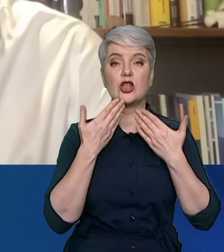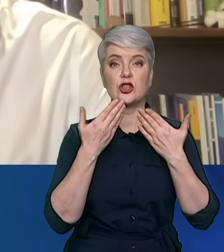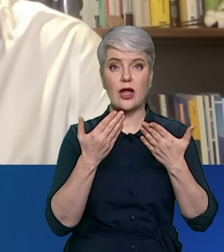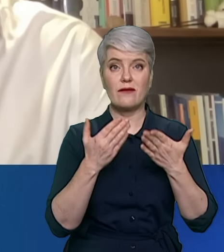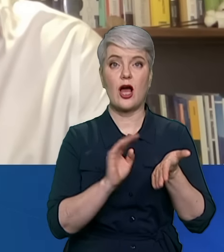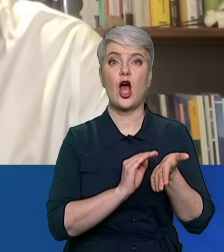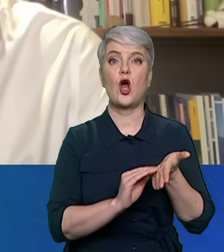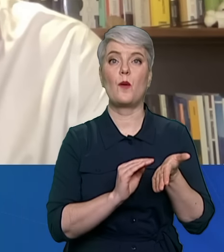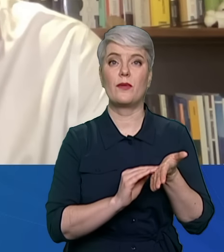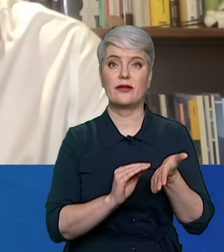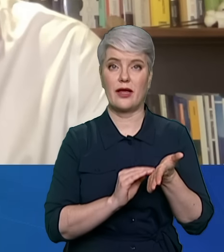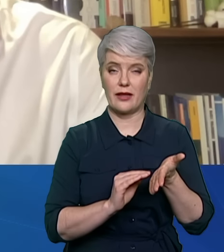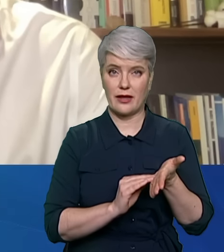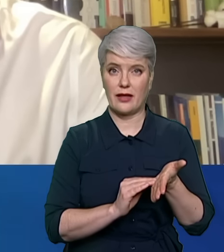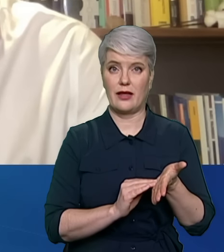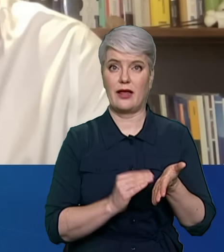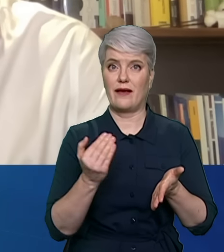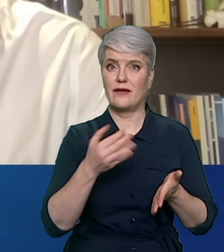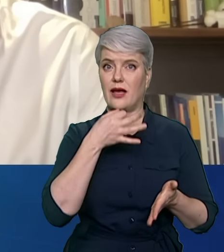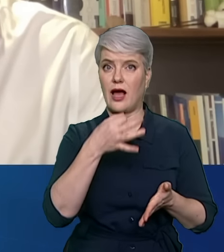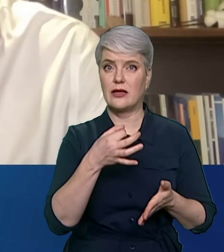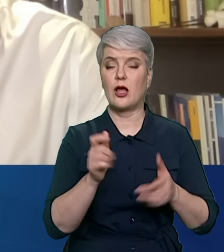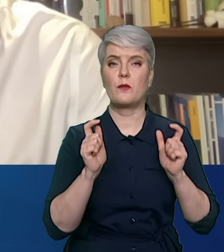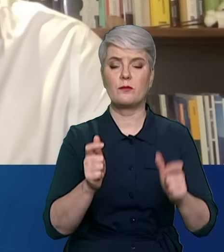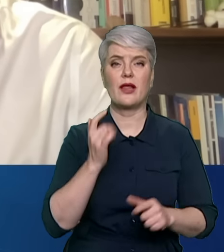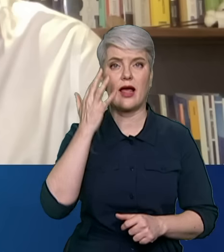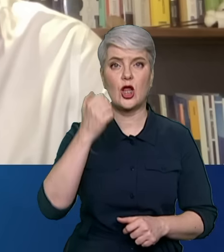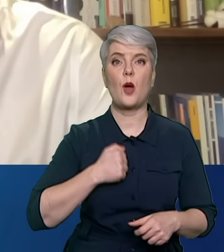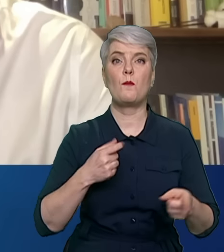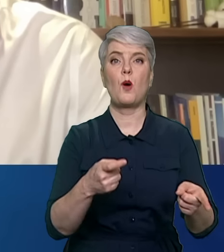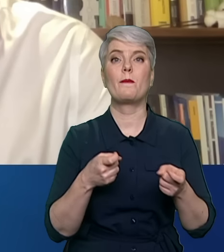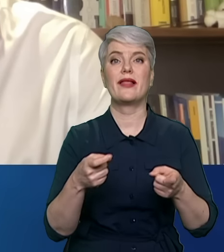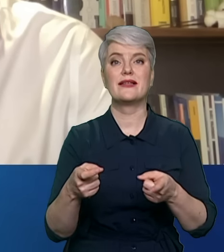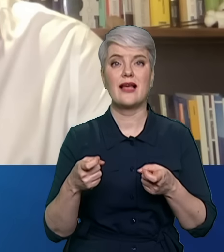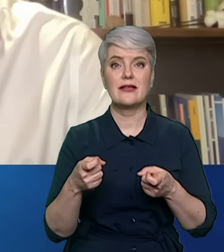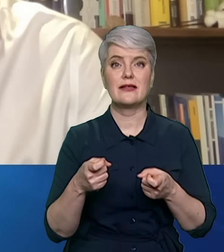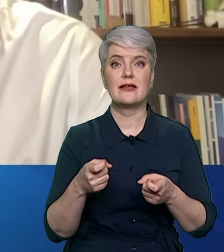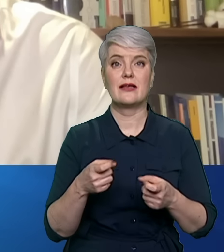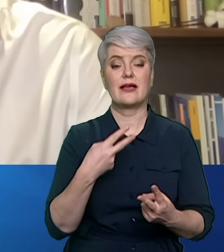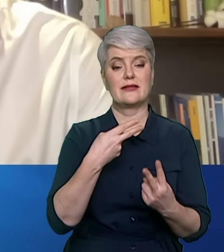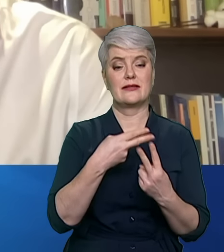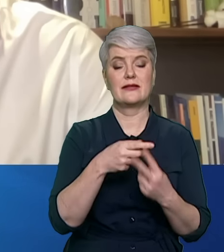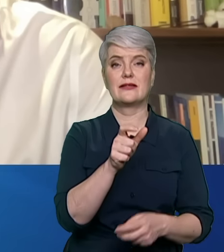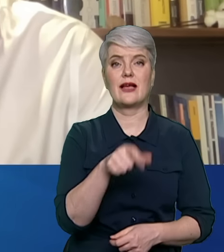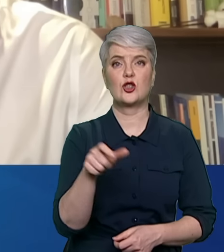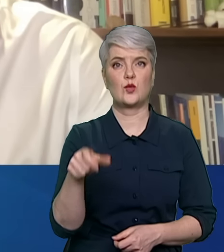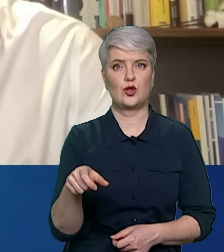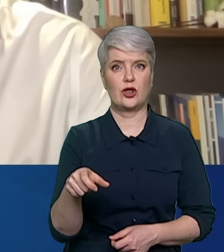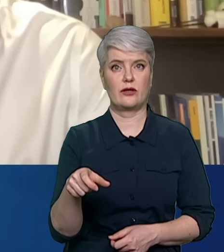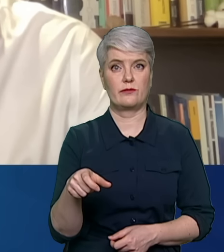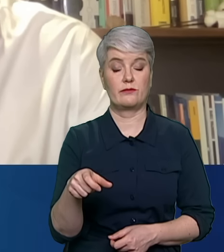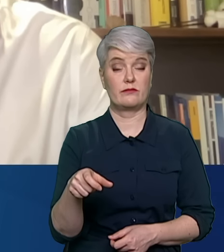ви заявили, що підтримуєте ідею щодо мобілізації засуджених. Як, на вашу